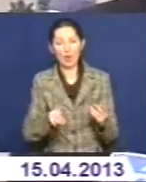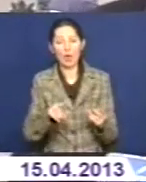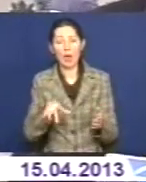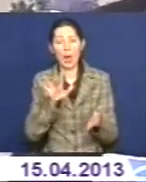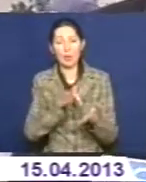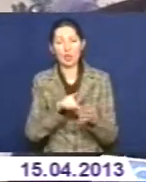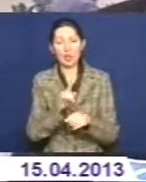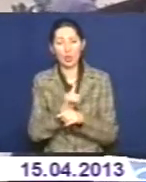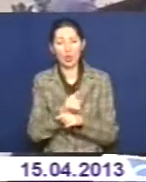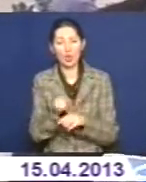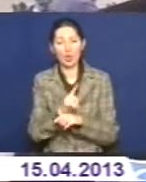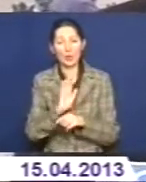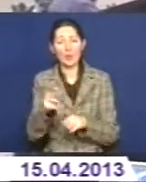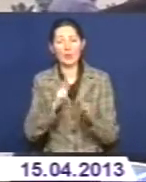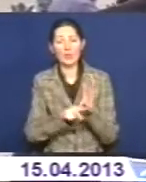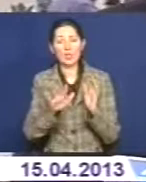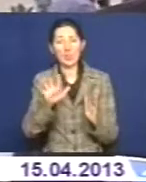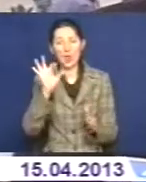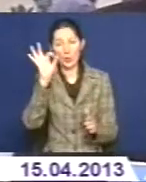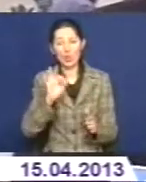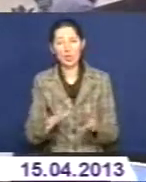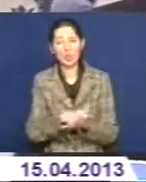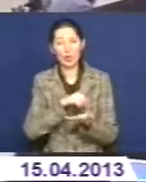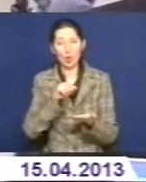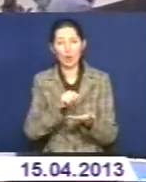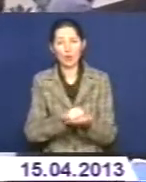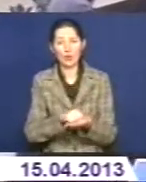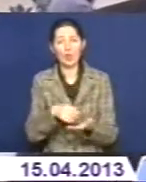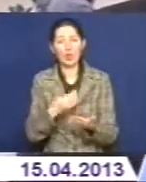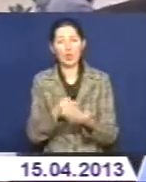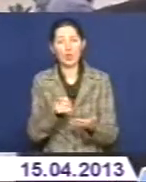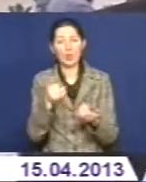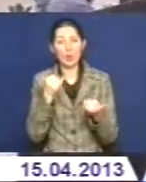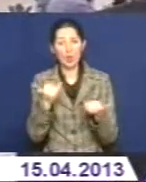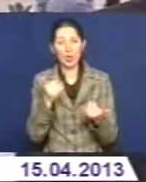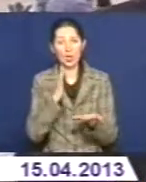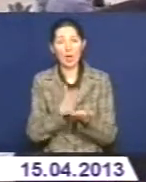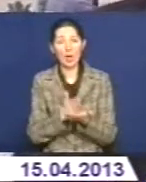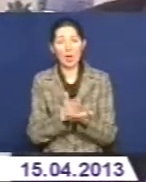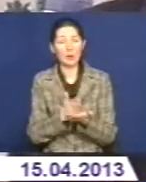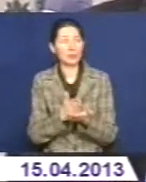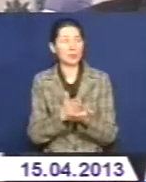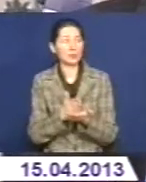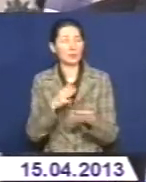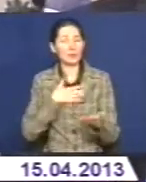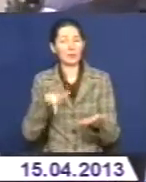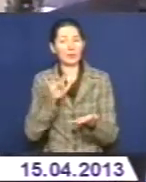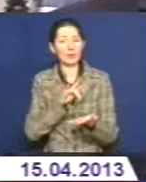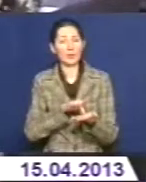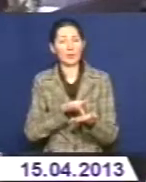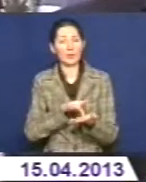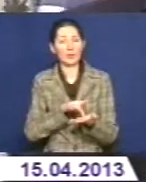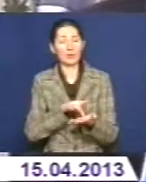Тернопіль був на 85% зруйнований. І от те, що ми сьогодні маємо красень наше місто, це безумовно